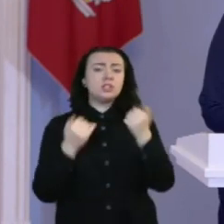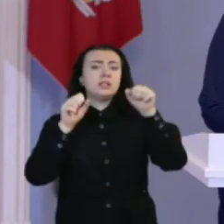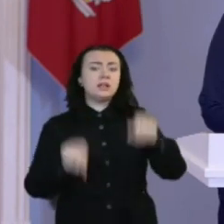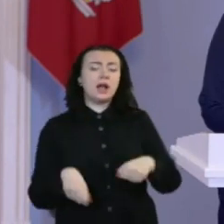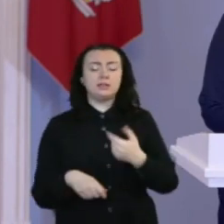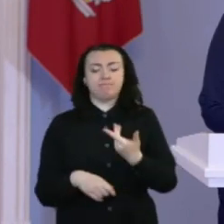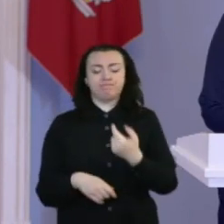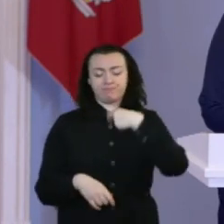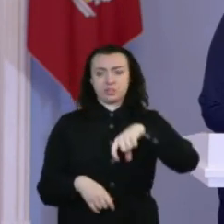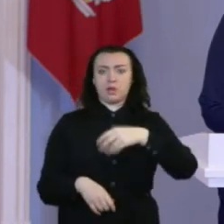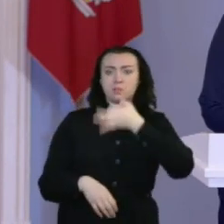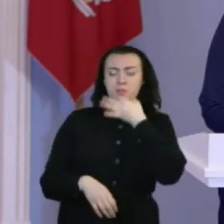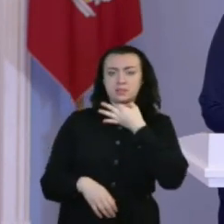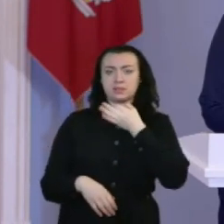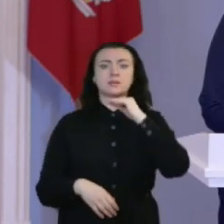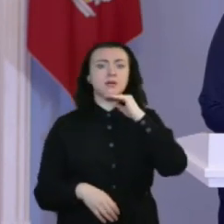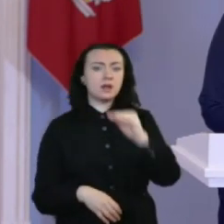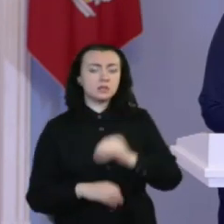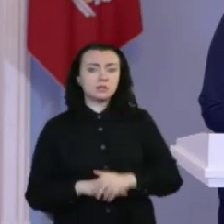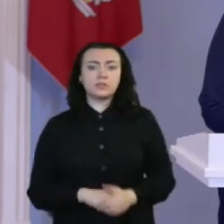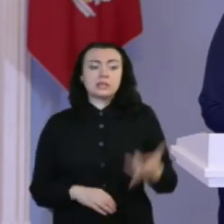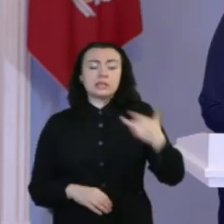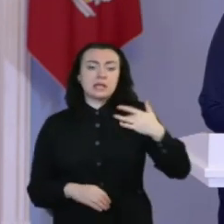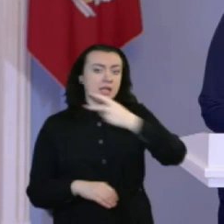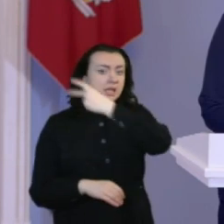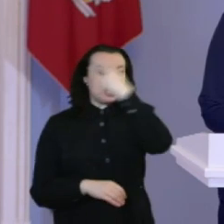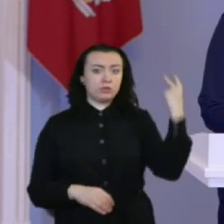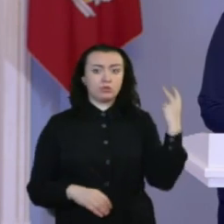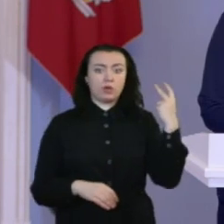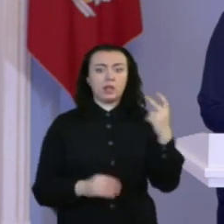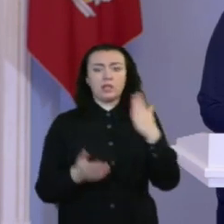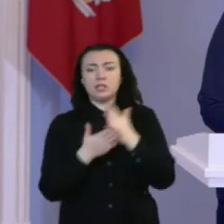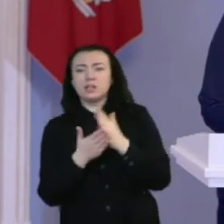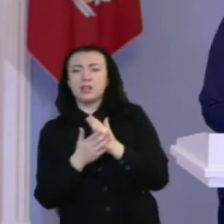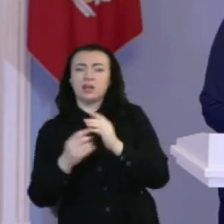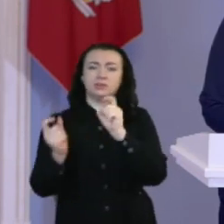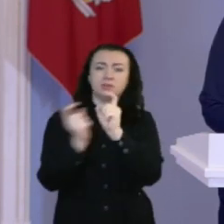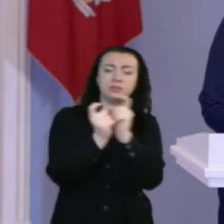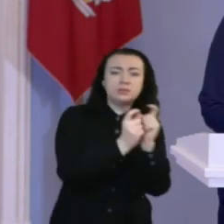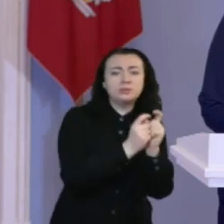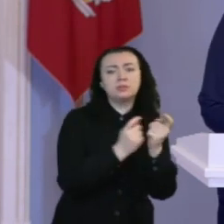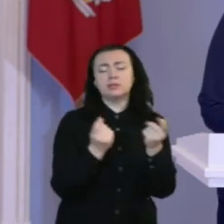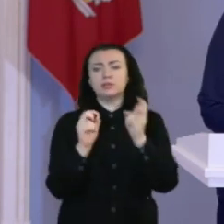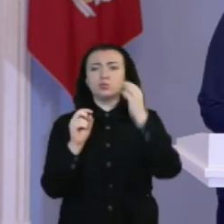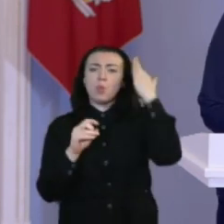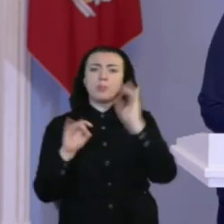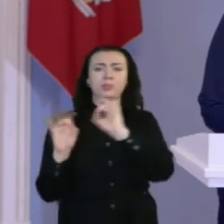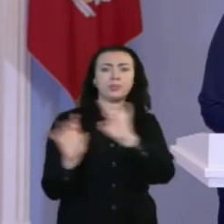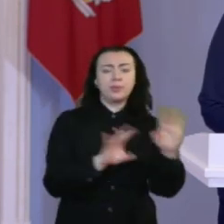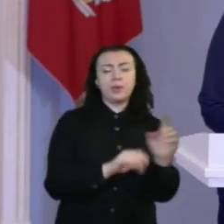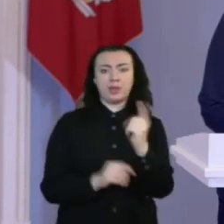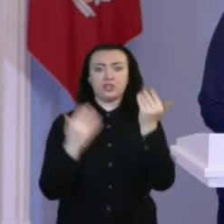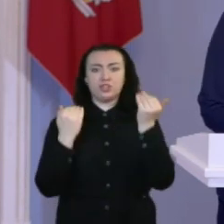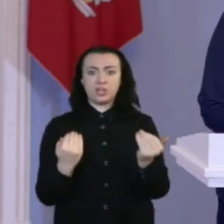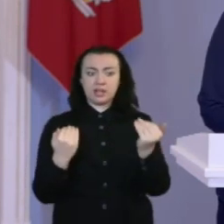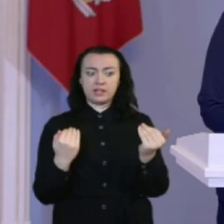savo pasakyti labai aiškiai. Galbūt Lietuvoje kartais kyla daug priešpriešų, yra skirtingų nuomonių, bet šiandien